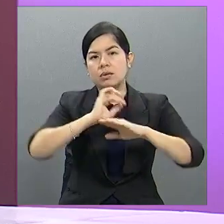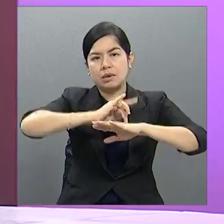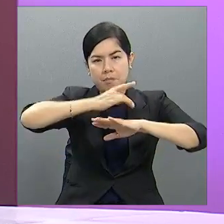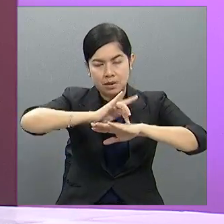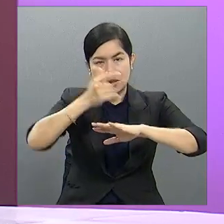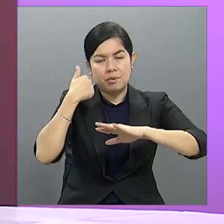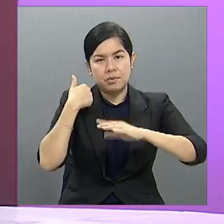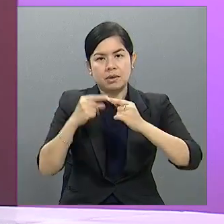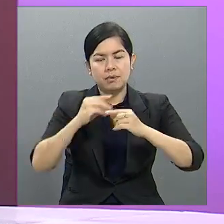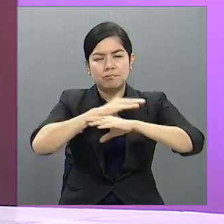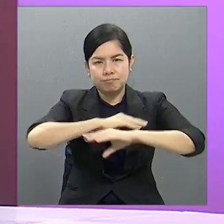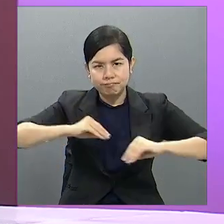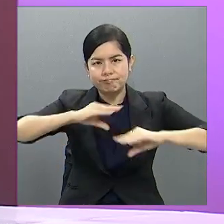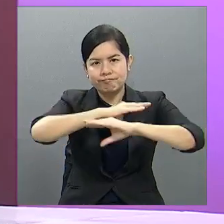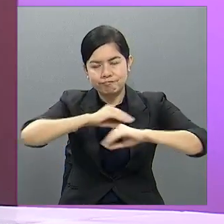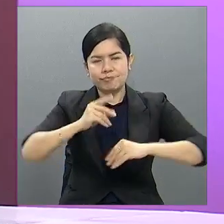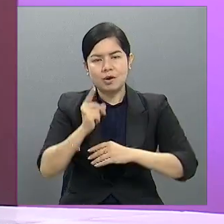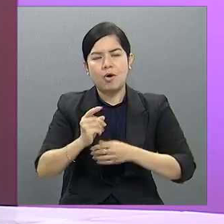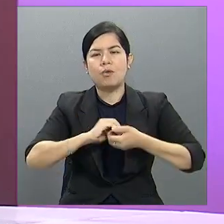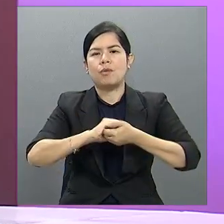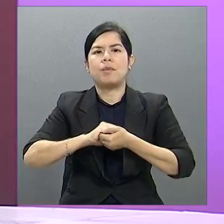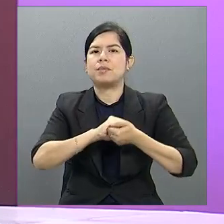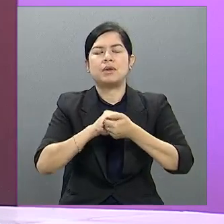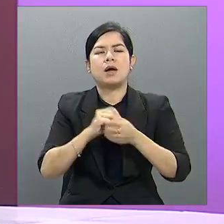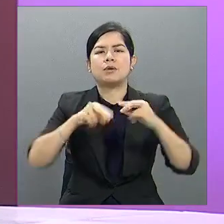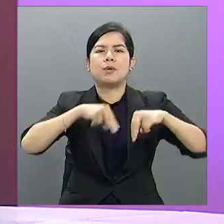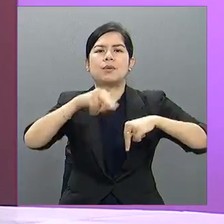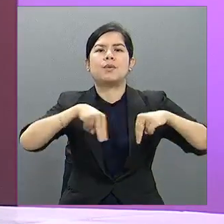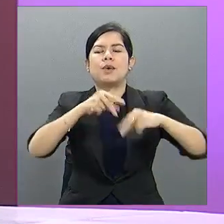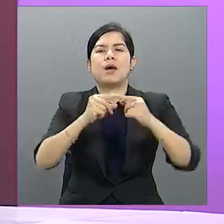างยั่งยืนเรามาร่วมมือกันรักโลกของเราดูแลขยะในท้องทะเลให้ลดลงนะครับ